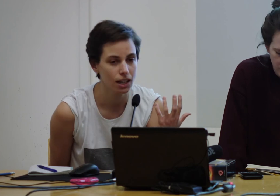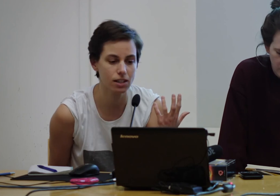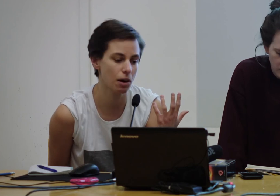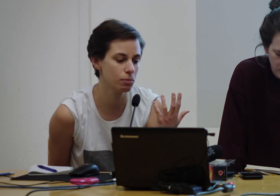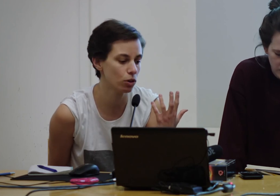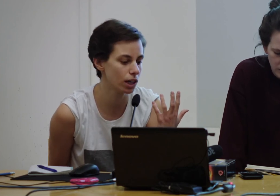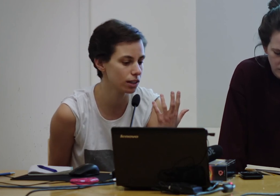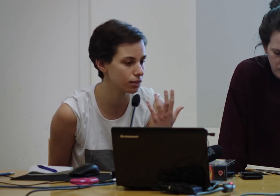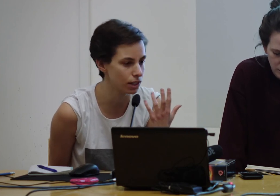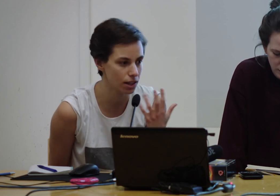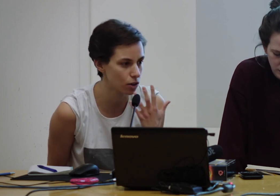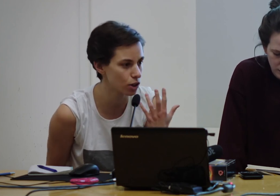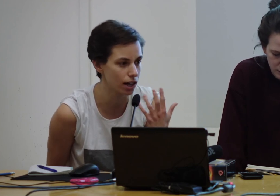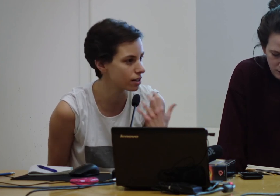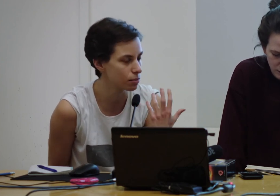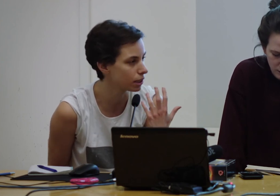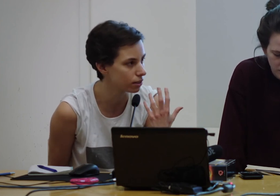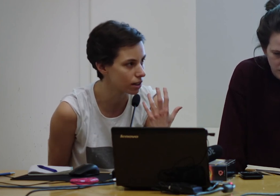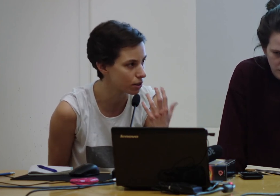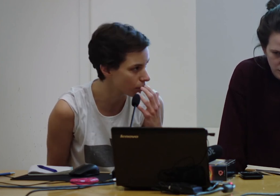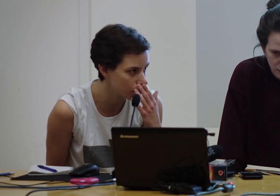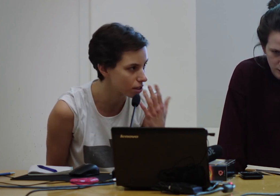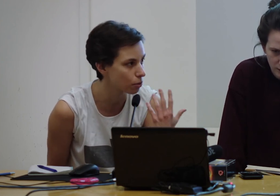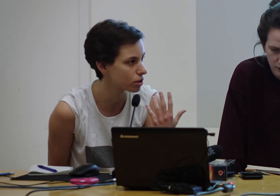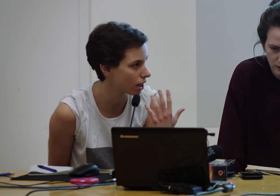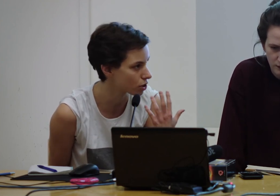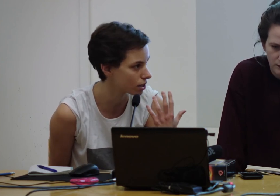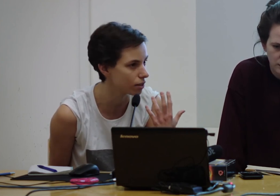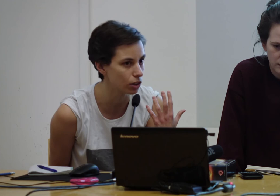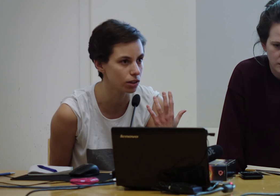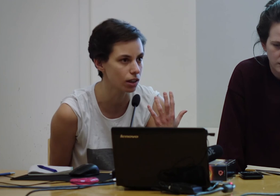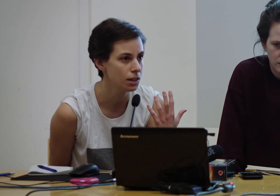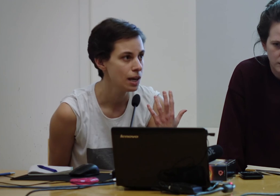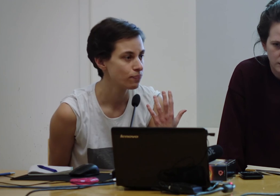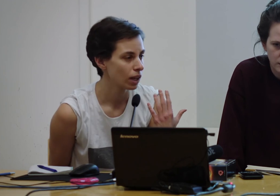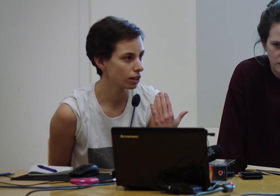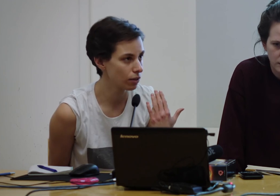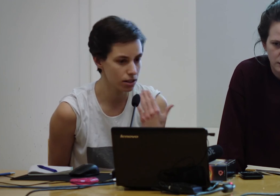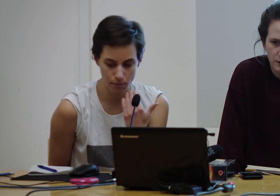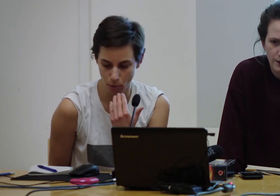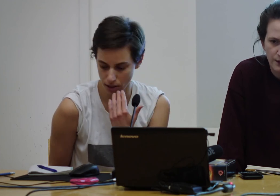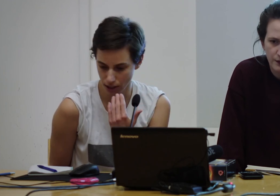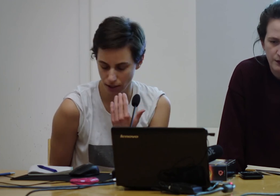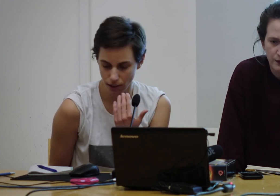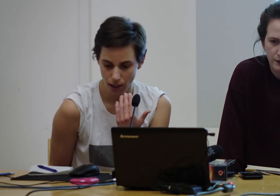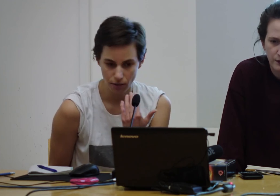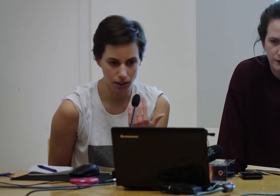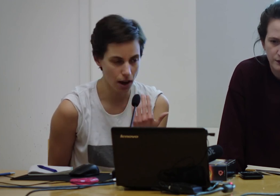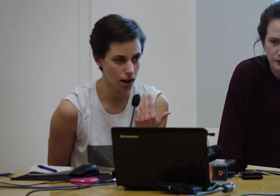vlastne keď sa bavíme o nejakých veciach, akože accessibility, teraz vyslovene myslím o akože nás znevýhodnenie, tak ty vlastne v momente,